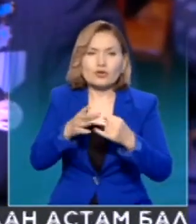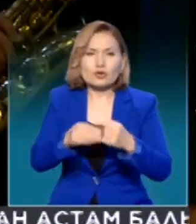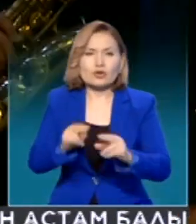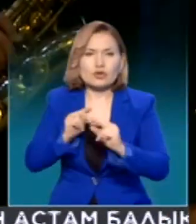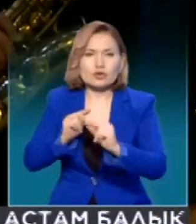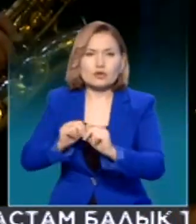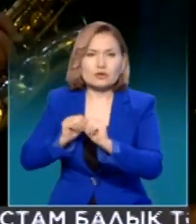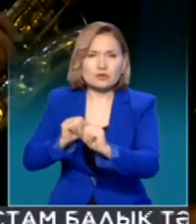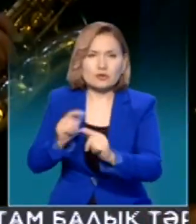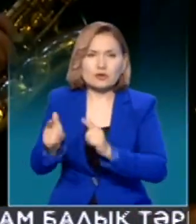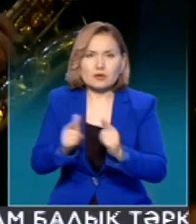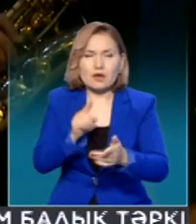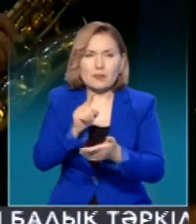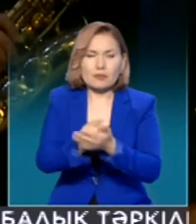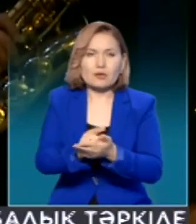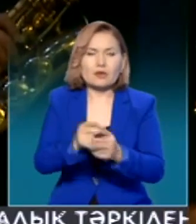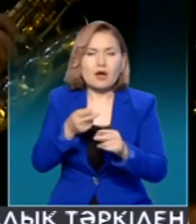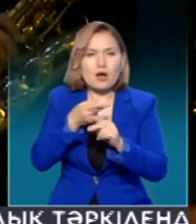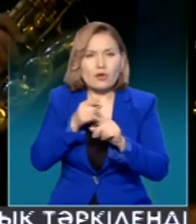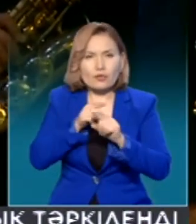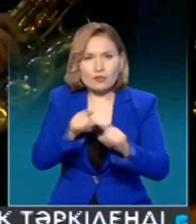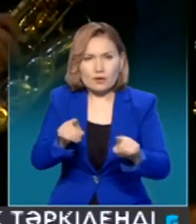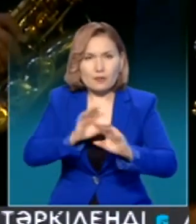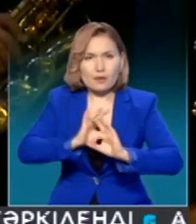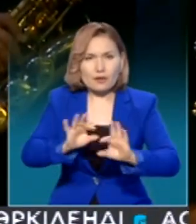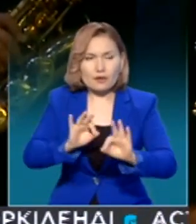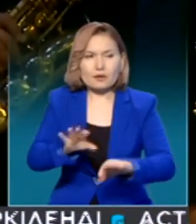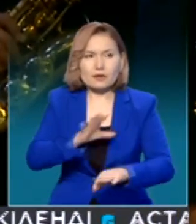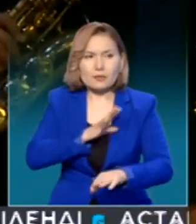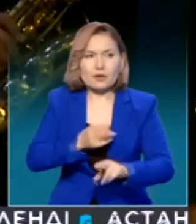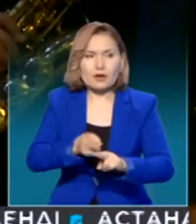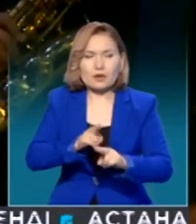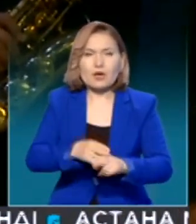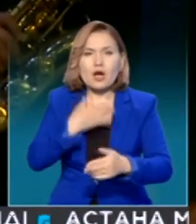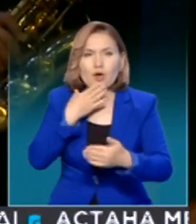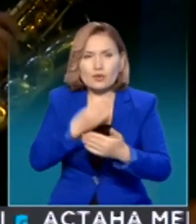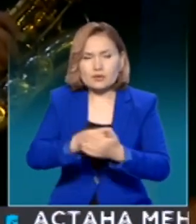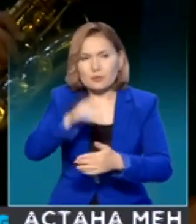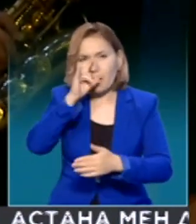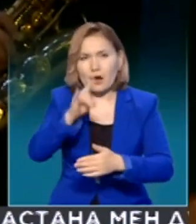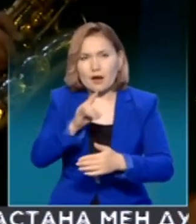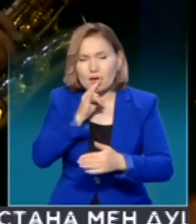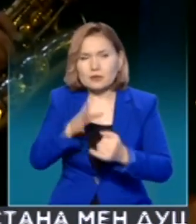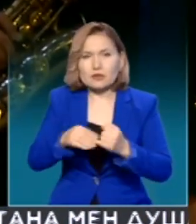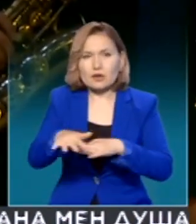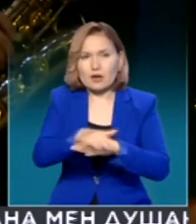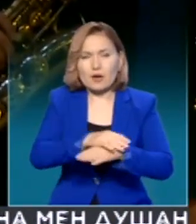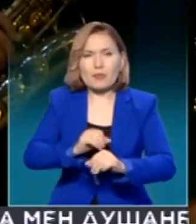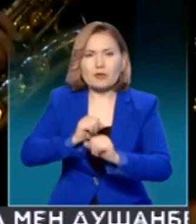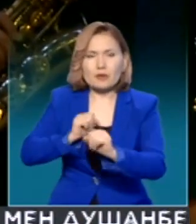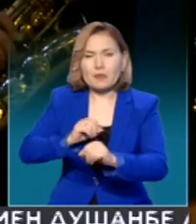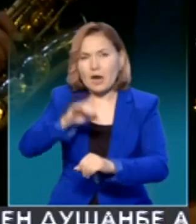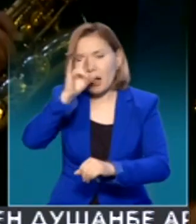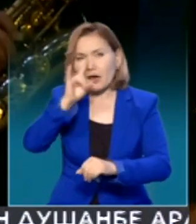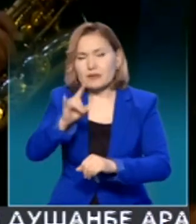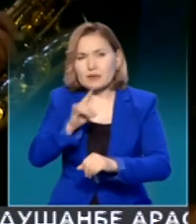үндеді. Отан қорғау перзенттік парыз, мәртебелі міндет, еліміздің тыныштығы